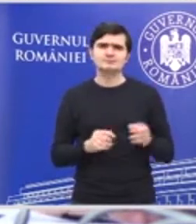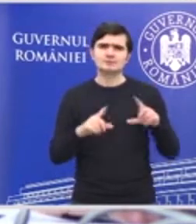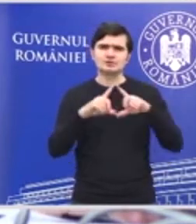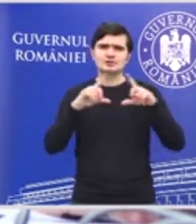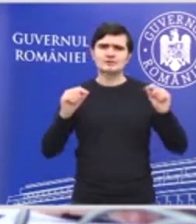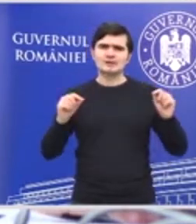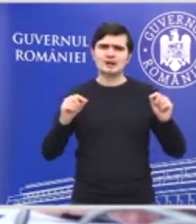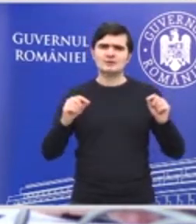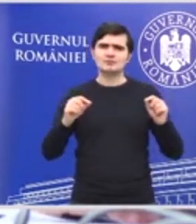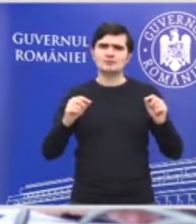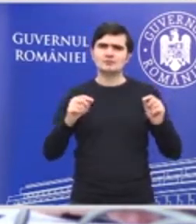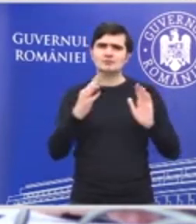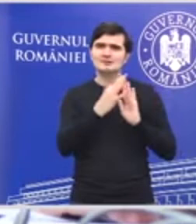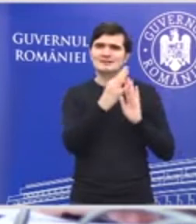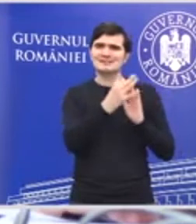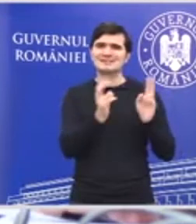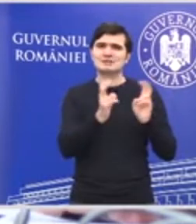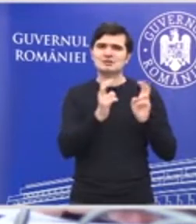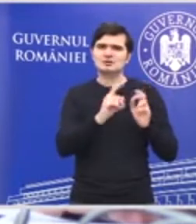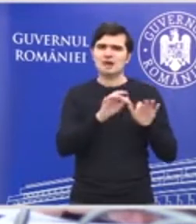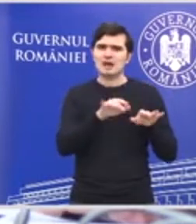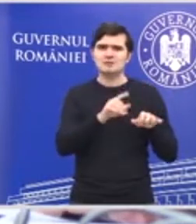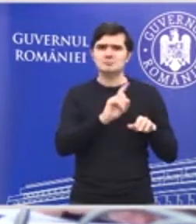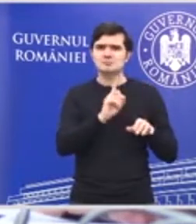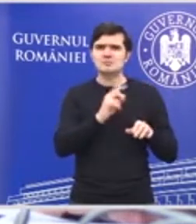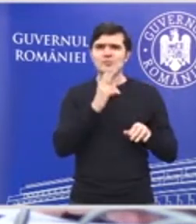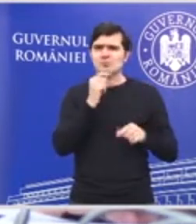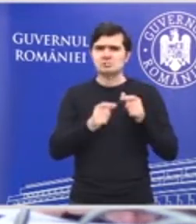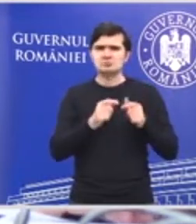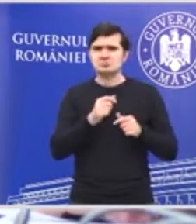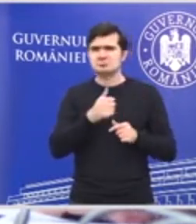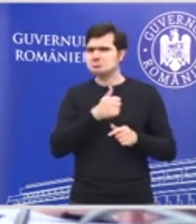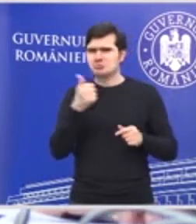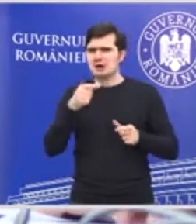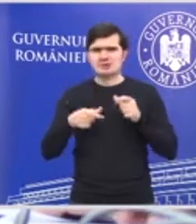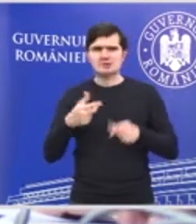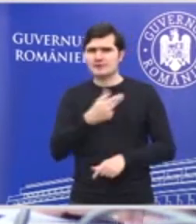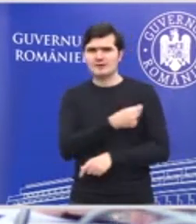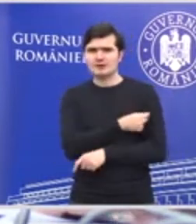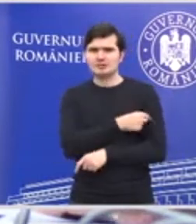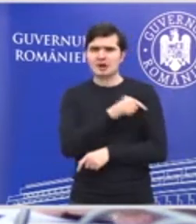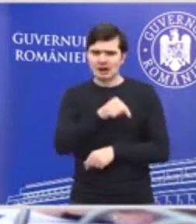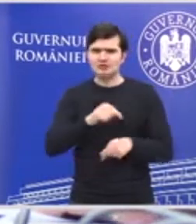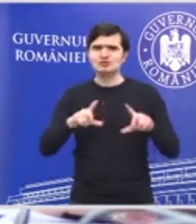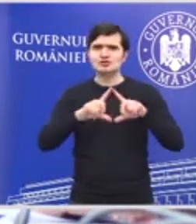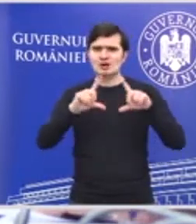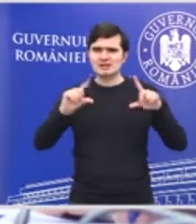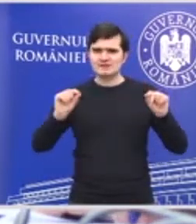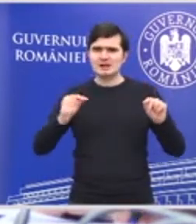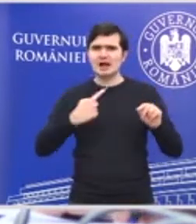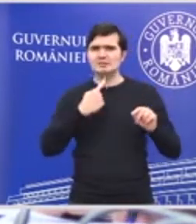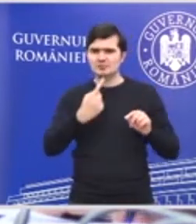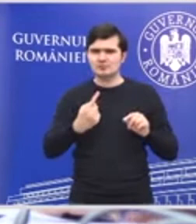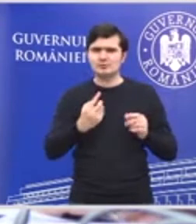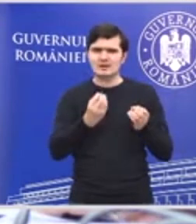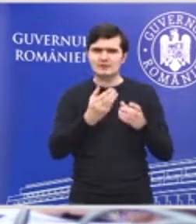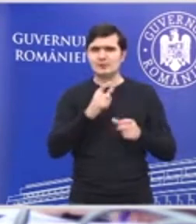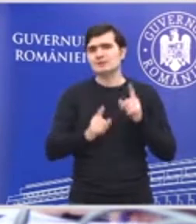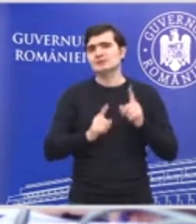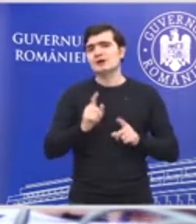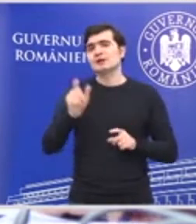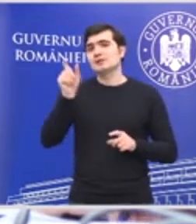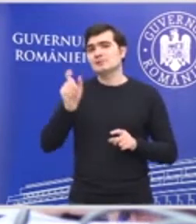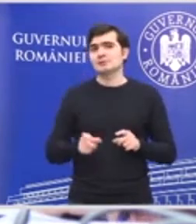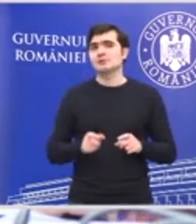certificatul digital nu se referă numai la vaccinare, se referă inclusiv la faptul că o persoană